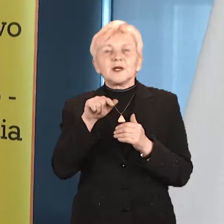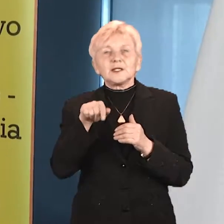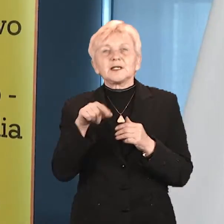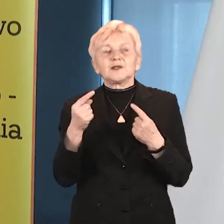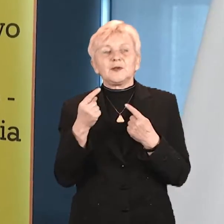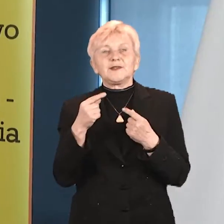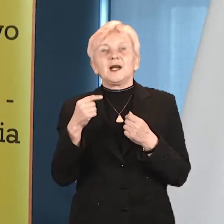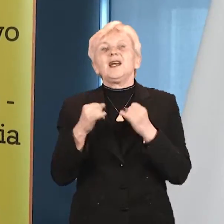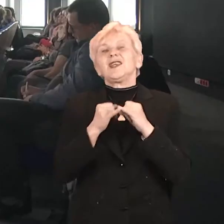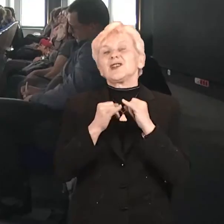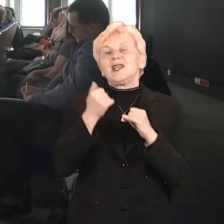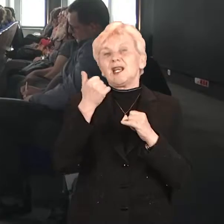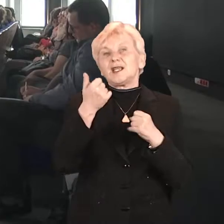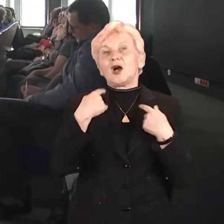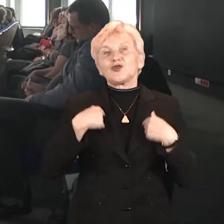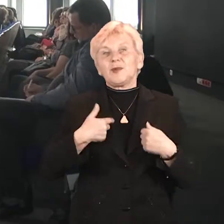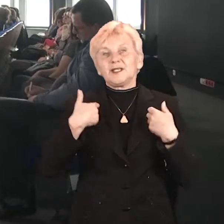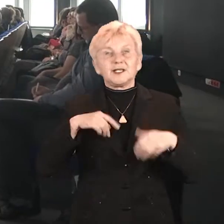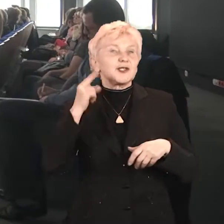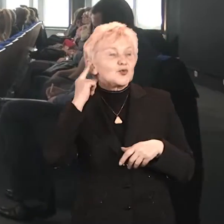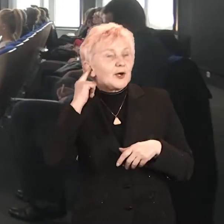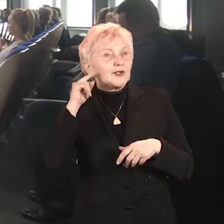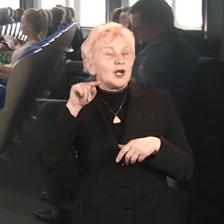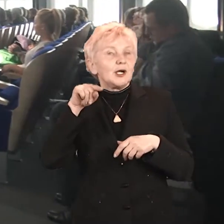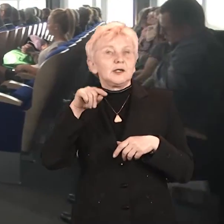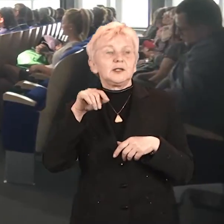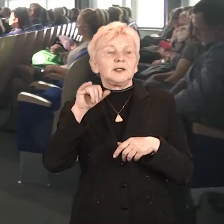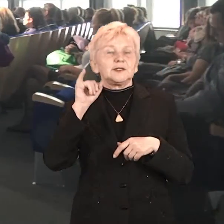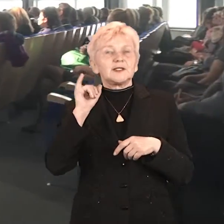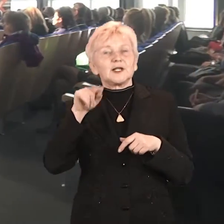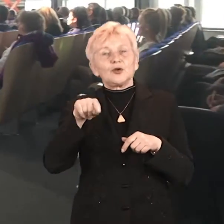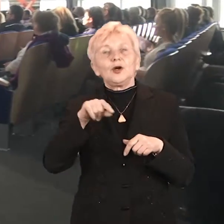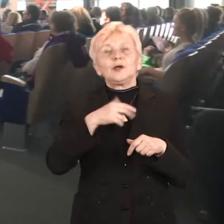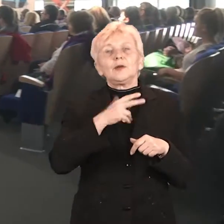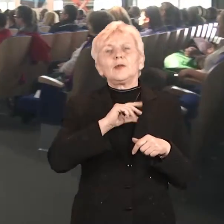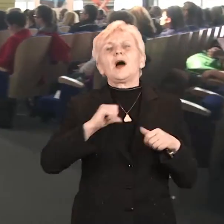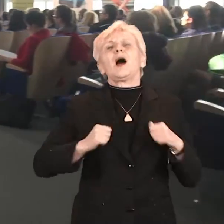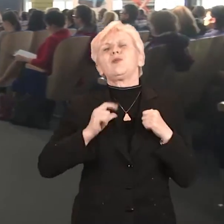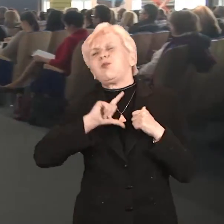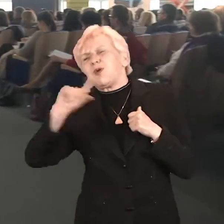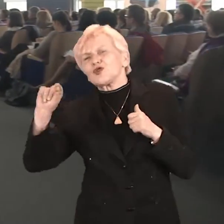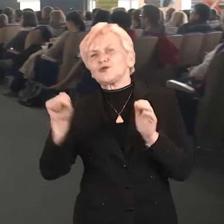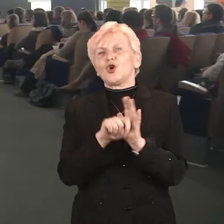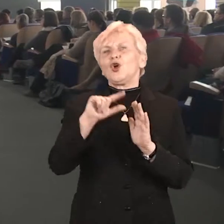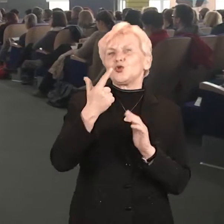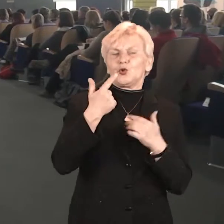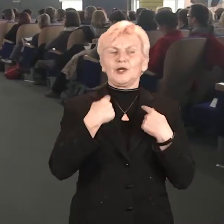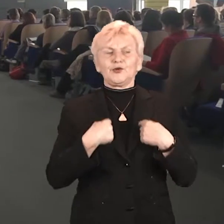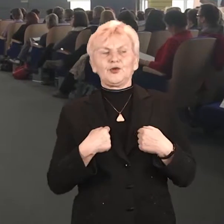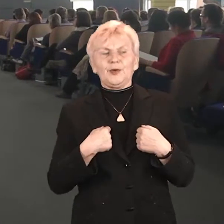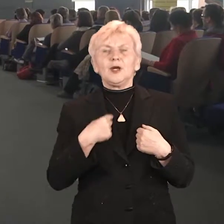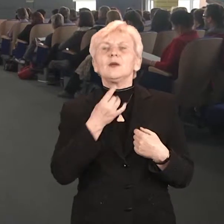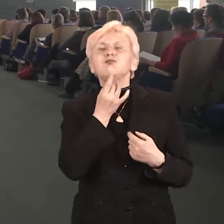masz poczynić grzech zaniechania. Organizatorzy kampanii mają nadzieję, że uda się pozyskać nowych partnerów do dalszych działań zaplanowanych do